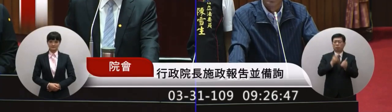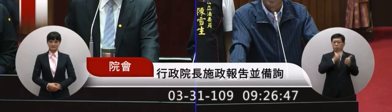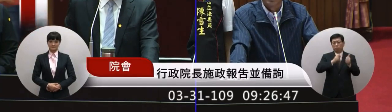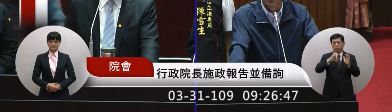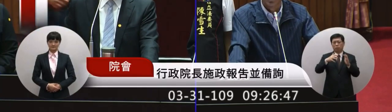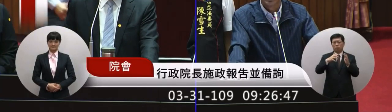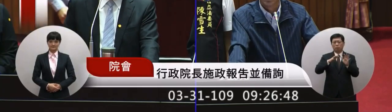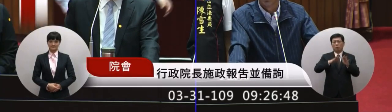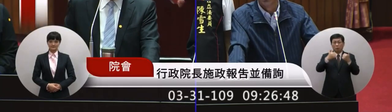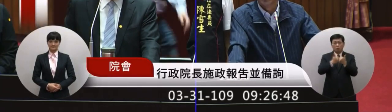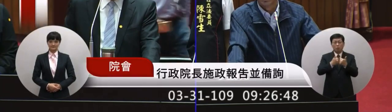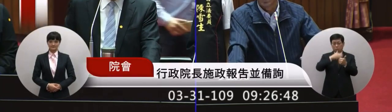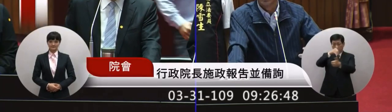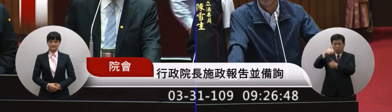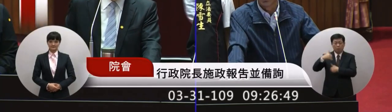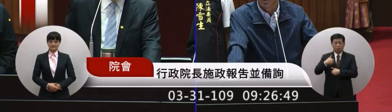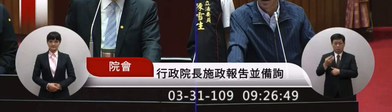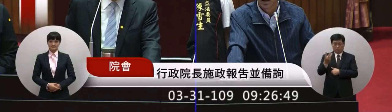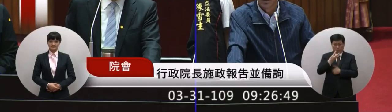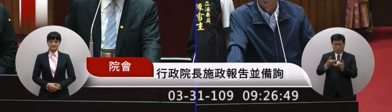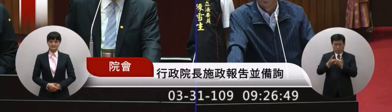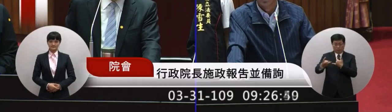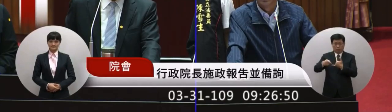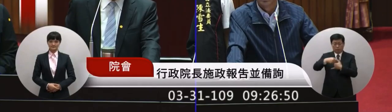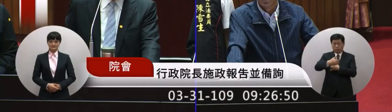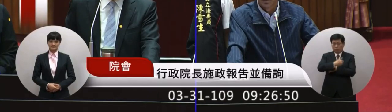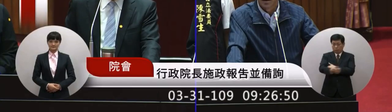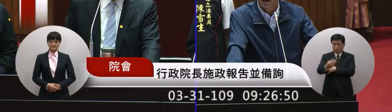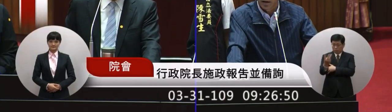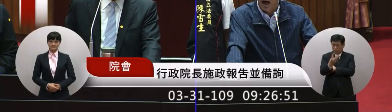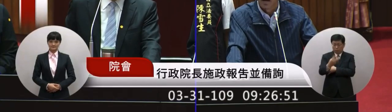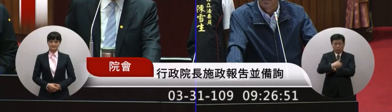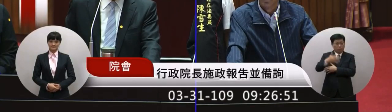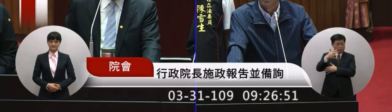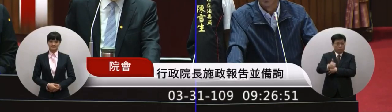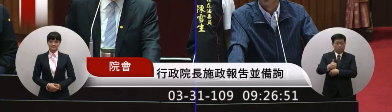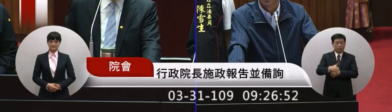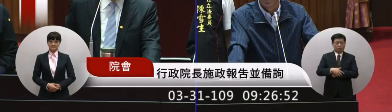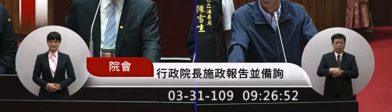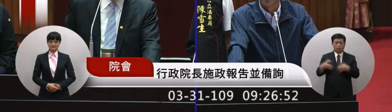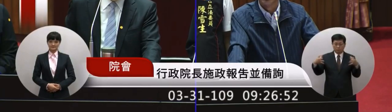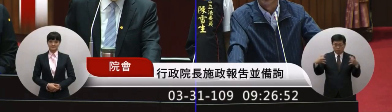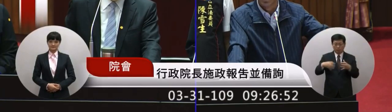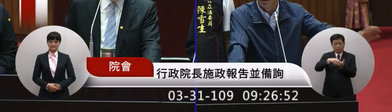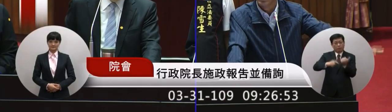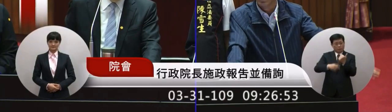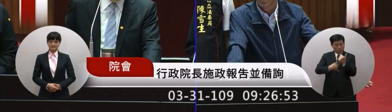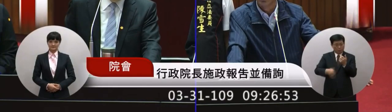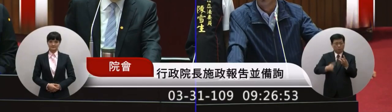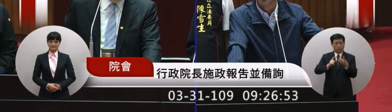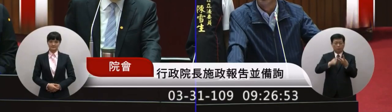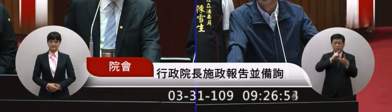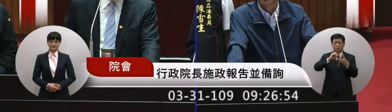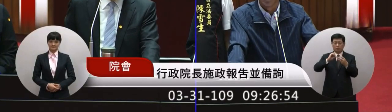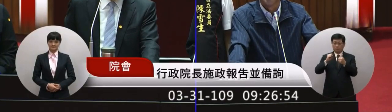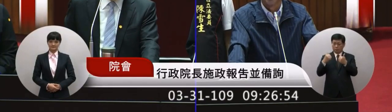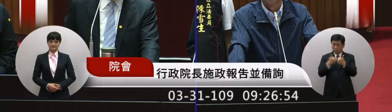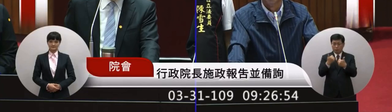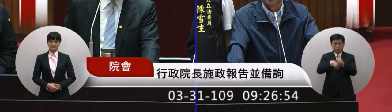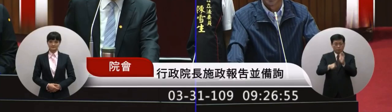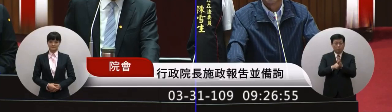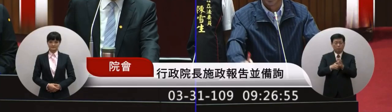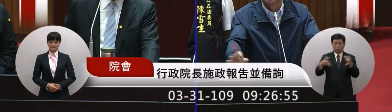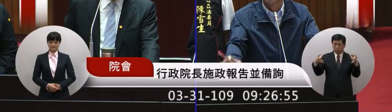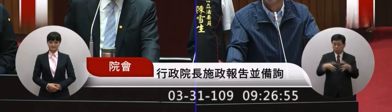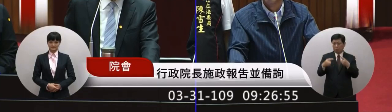会来召集三个离岛县的县长，然后立委跟议会的代表，